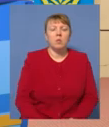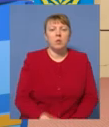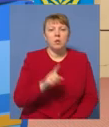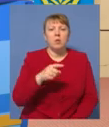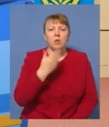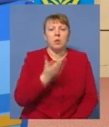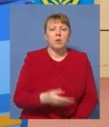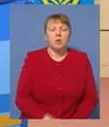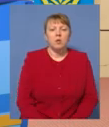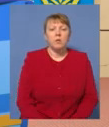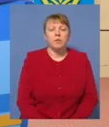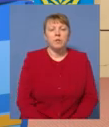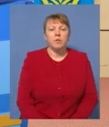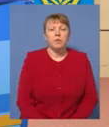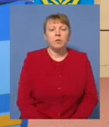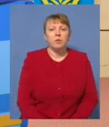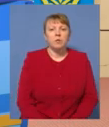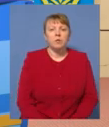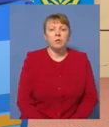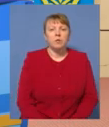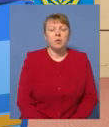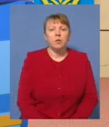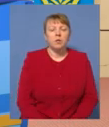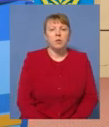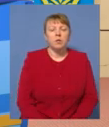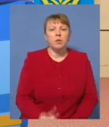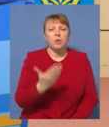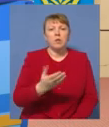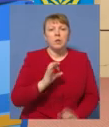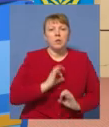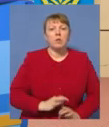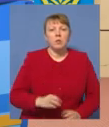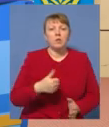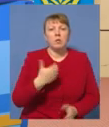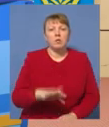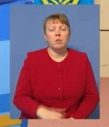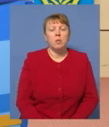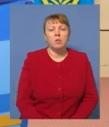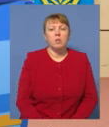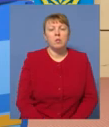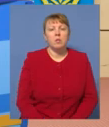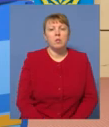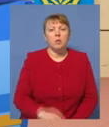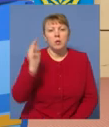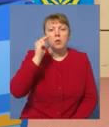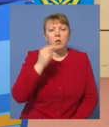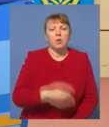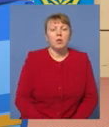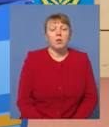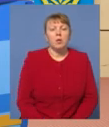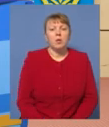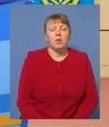допросы лиц, проводит необходимые следственные действия и предоставляет прокурору все материалы. Прокурор, уже изучая их,